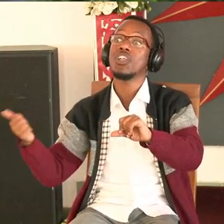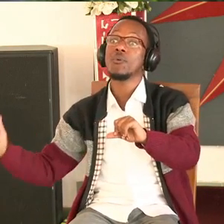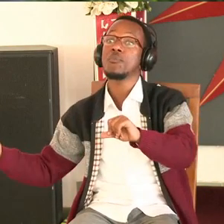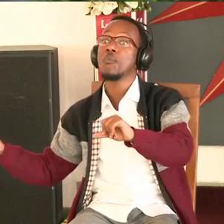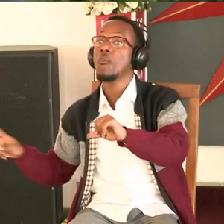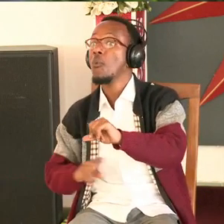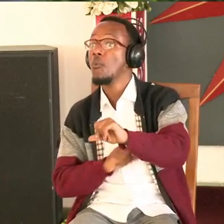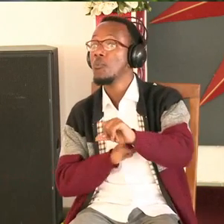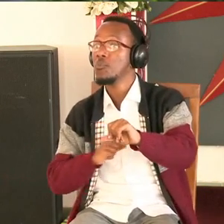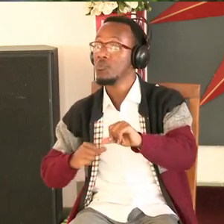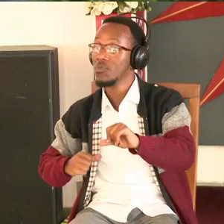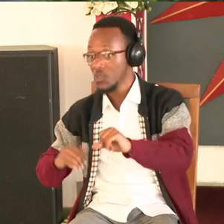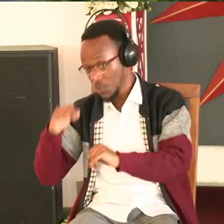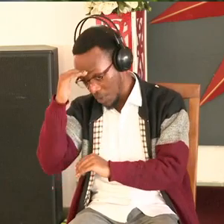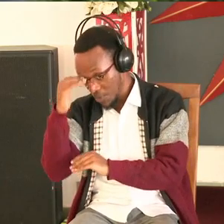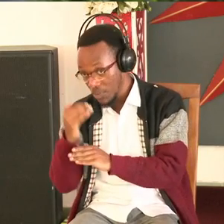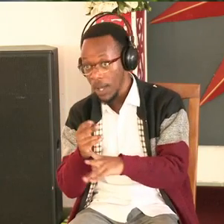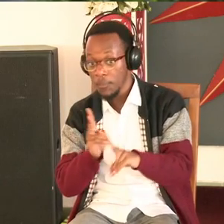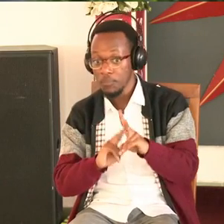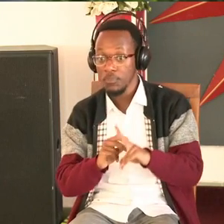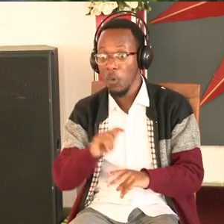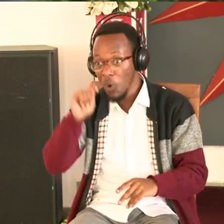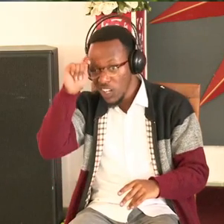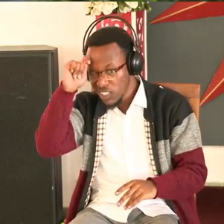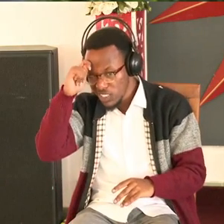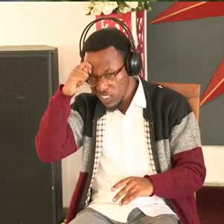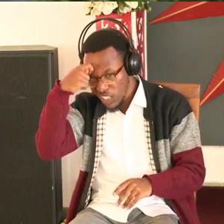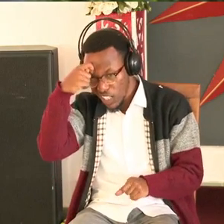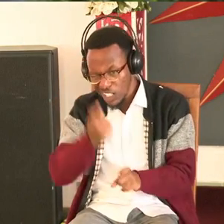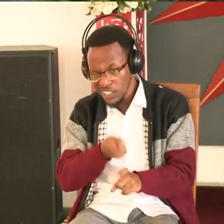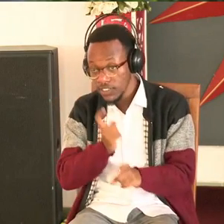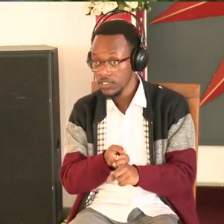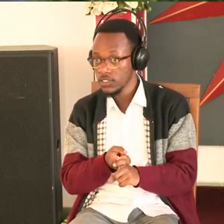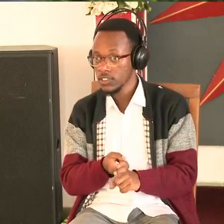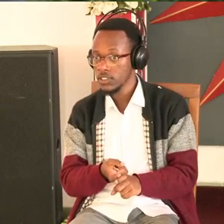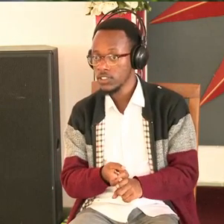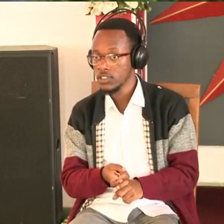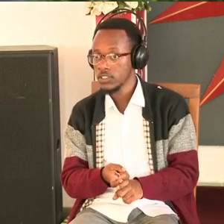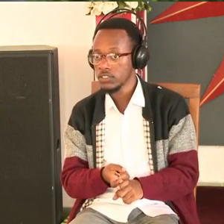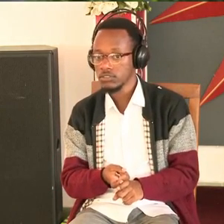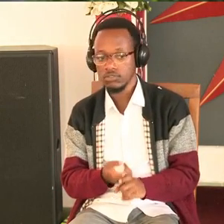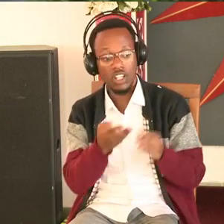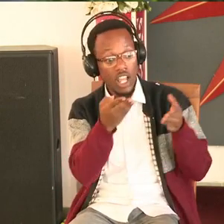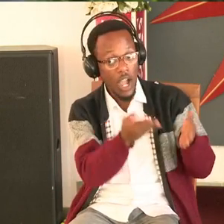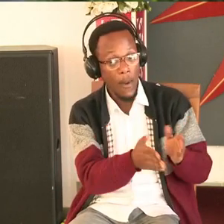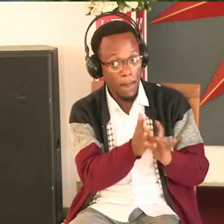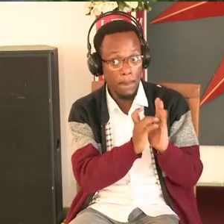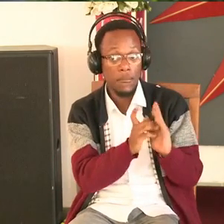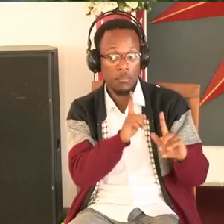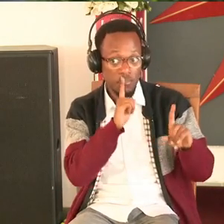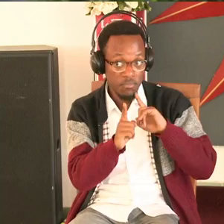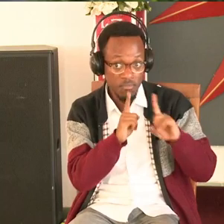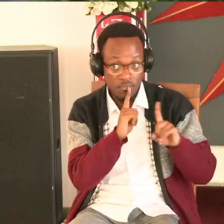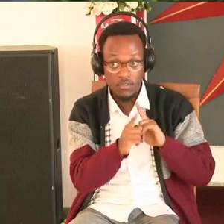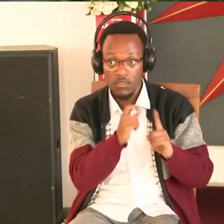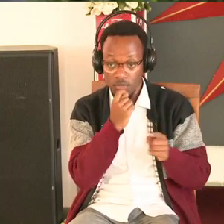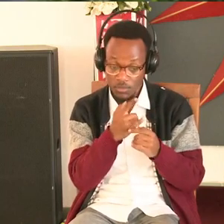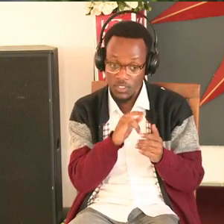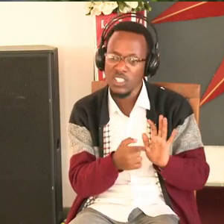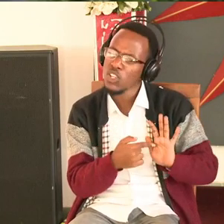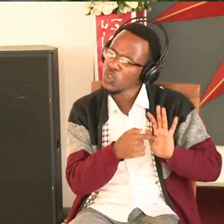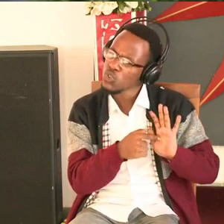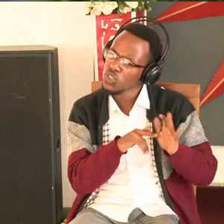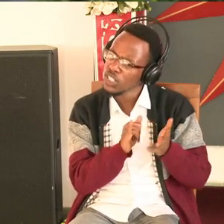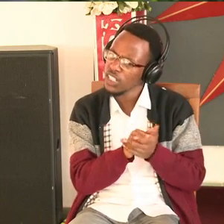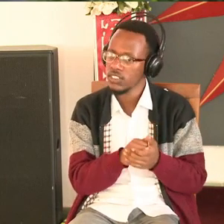batizeye, abo ngabo batemeye banangiwe imitima. Hano rwose biratsindagiye, bigaragaza